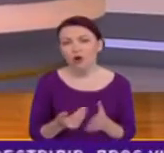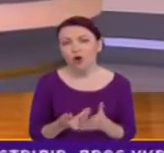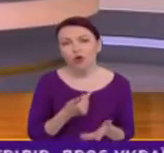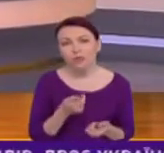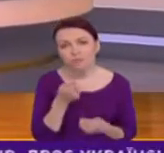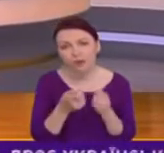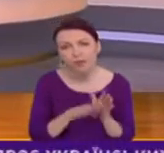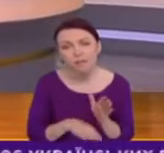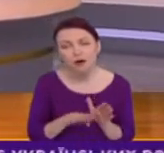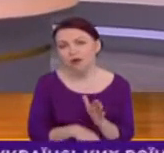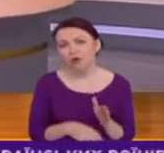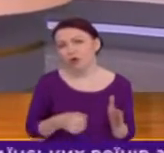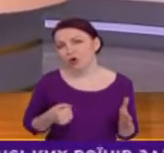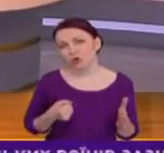від